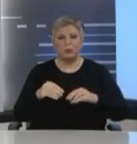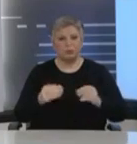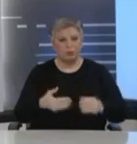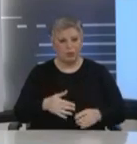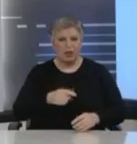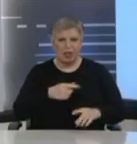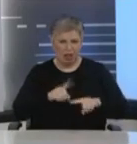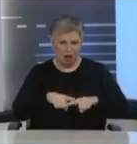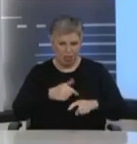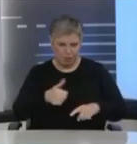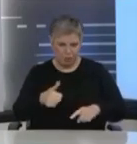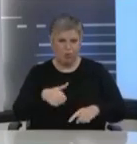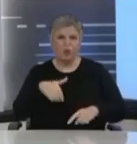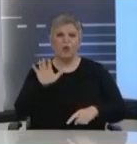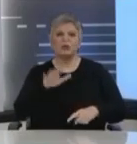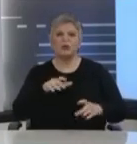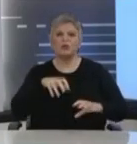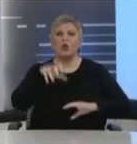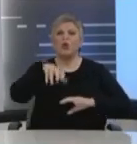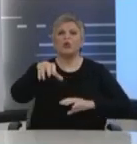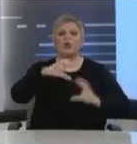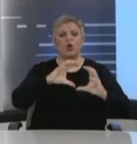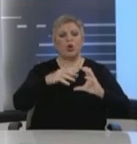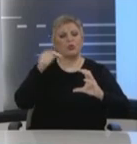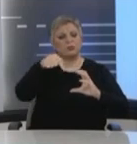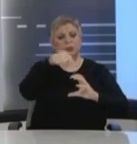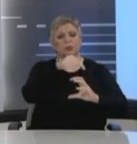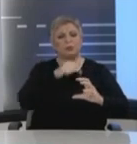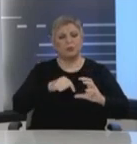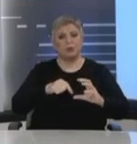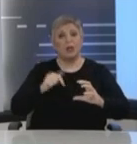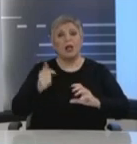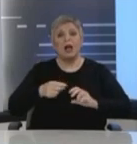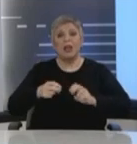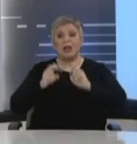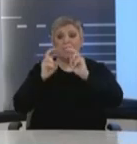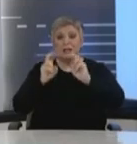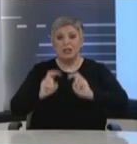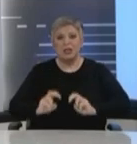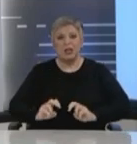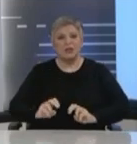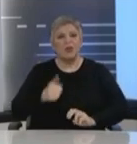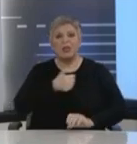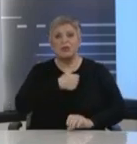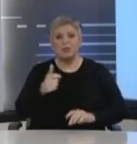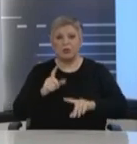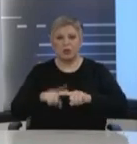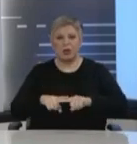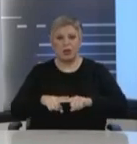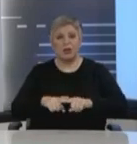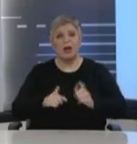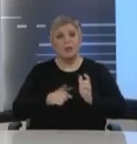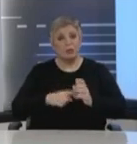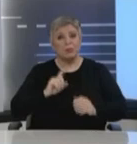σε ολόκληρο τον πλανήτη. Η έρευνα, και αυτό δεν πρέπει να διαφεύγει σε κανέναν, είναι διεθνής